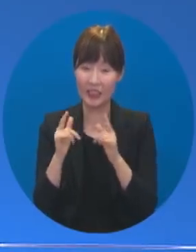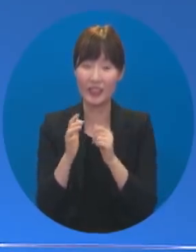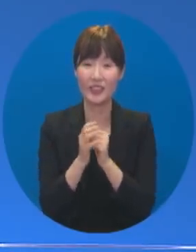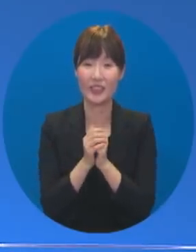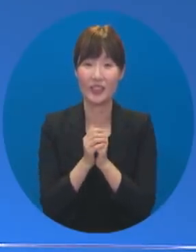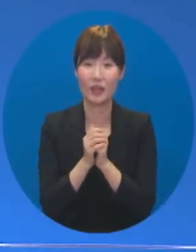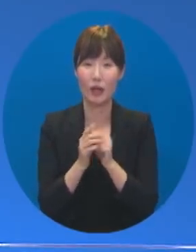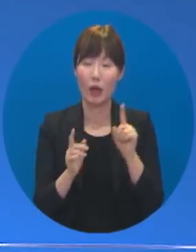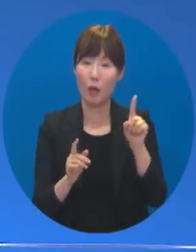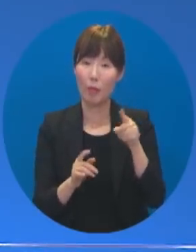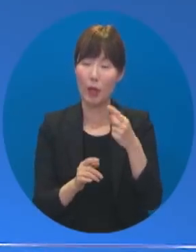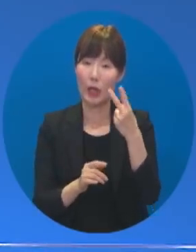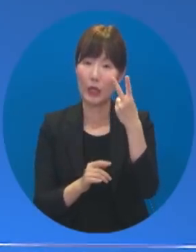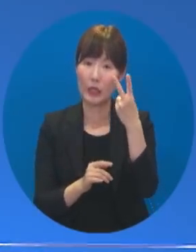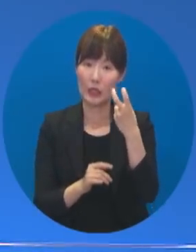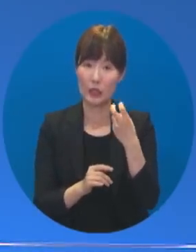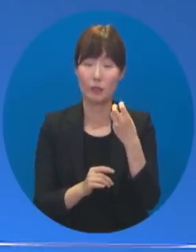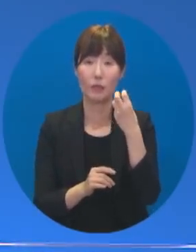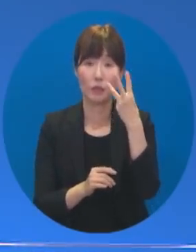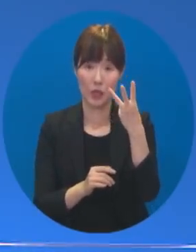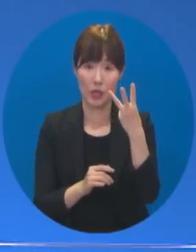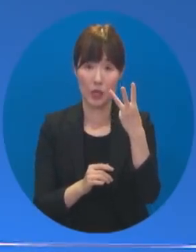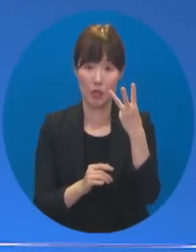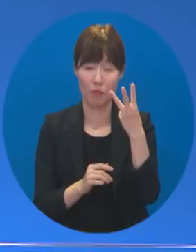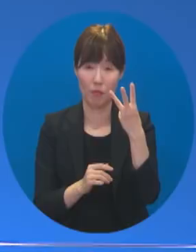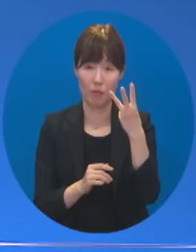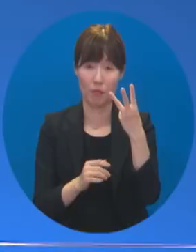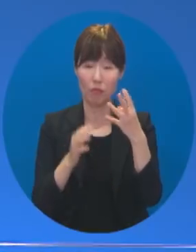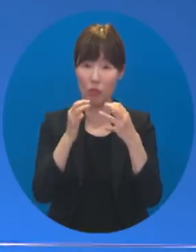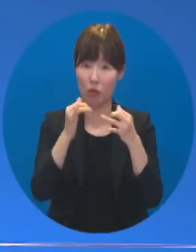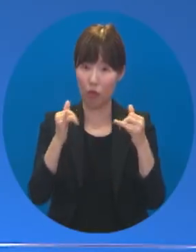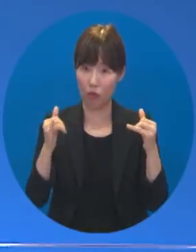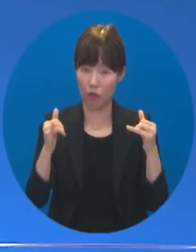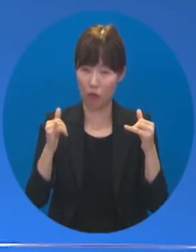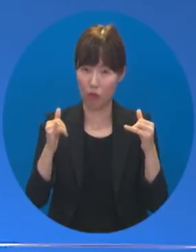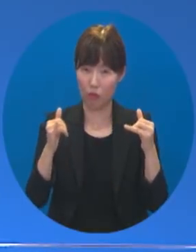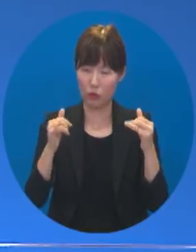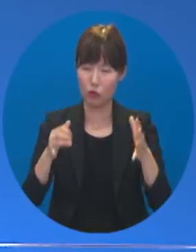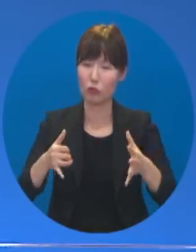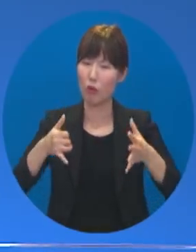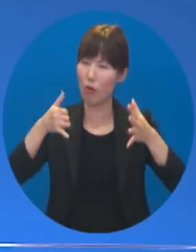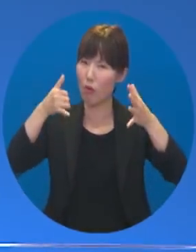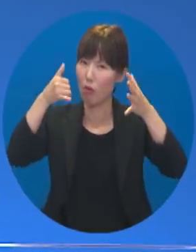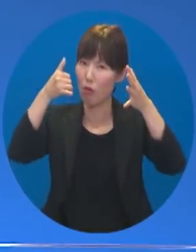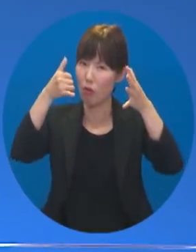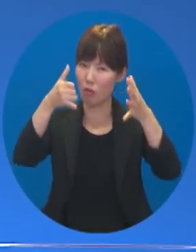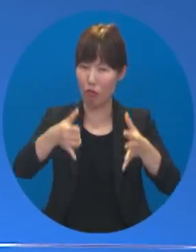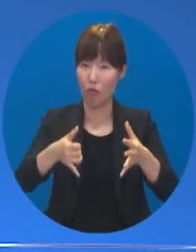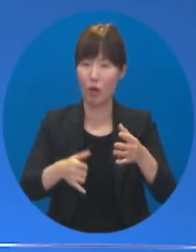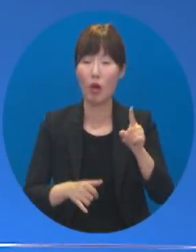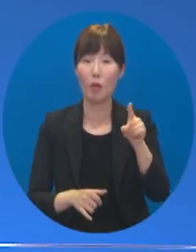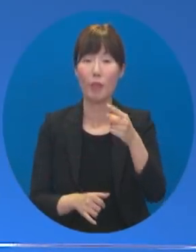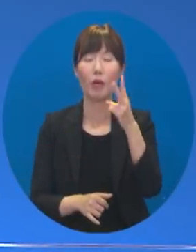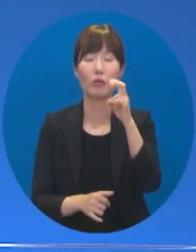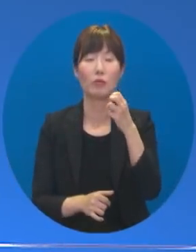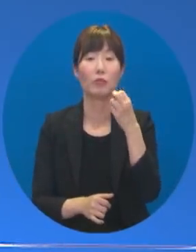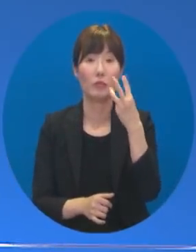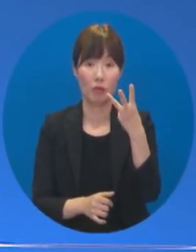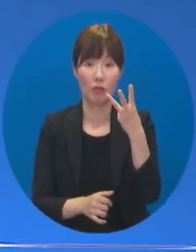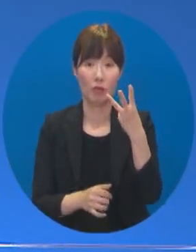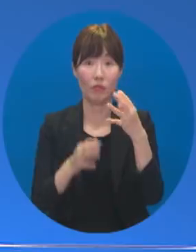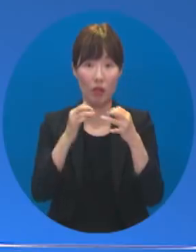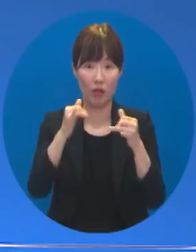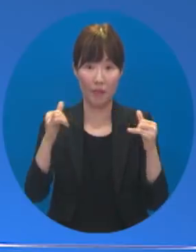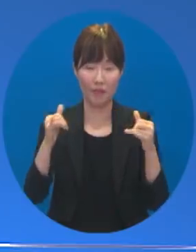아니고 123명이에요. 123명 전 세계에. 그런데 2014년도에